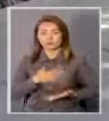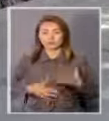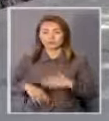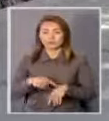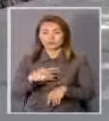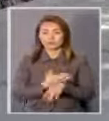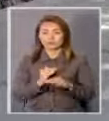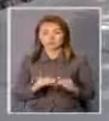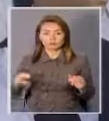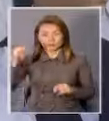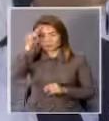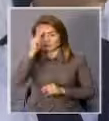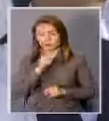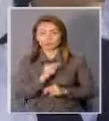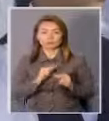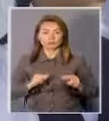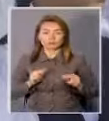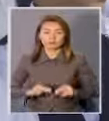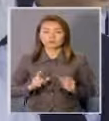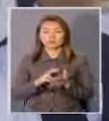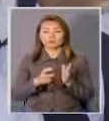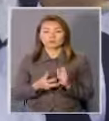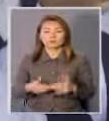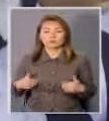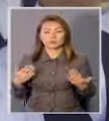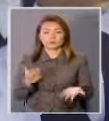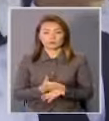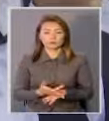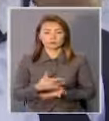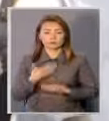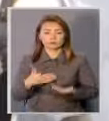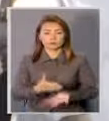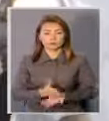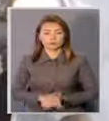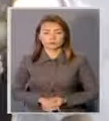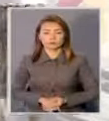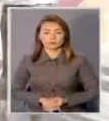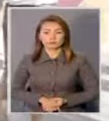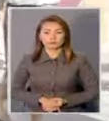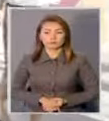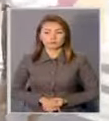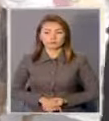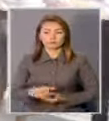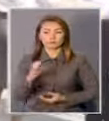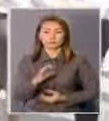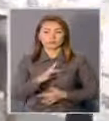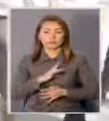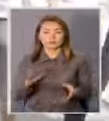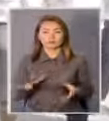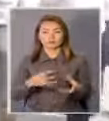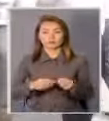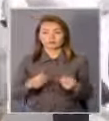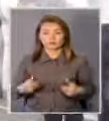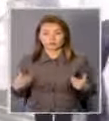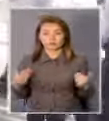үйірілген. Оқушылар білім күнімен аяулы ұстаздары мен сыныптастарын құттықтап, жүрек жарды тілектерінде арнады. Бүгінгі 1-ші қыркүйек мерекесі барлықтарыңызға